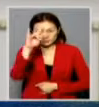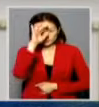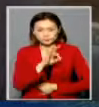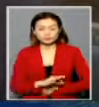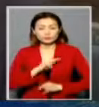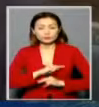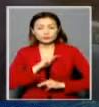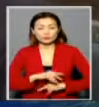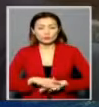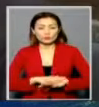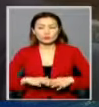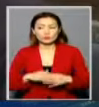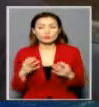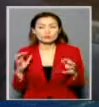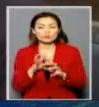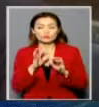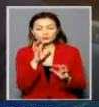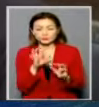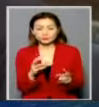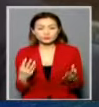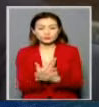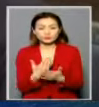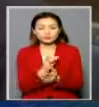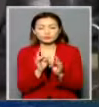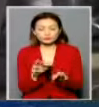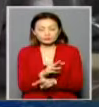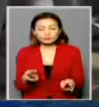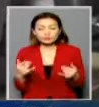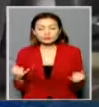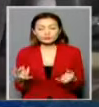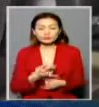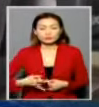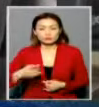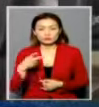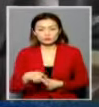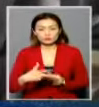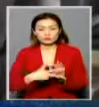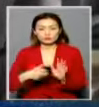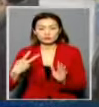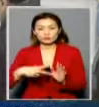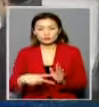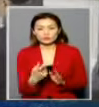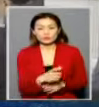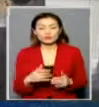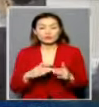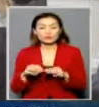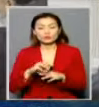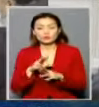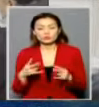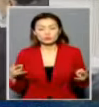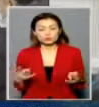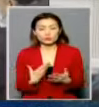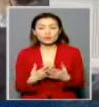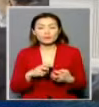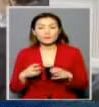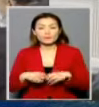Республикасы Еңбек және Халықты әлеуметтік қорғау министрлігінің мәліметіне сәйкес, бүгінде өңірде 2822 адам баспанаға мұқтаж.